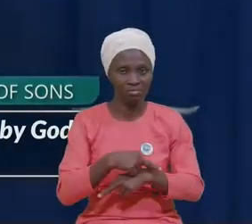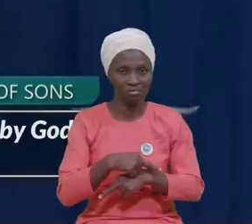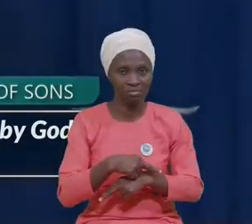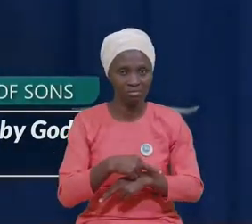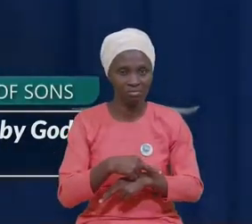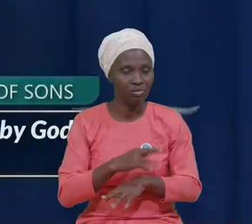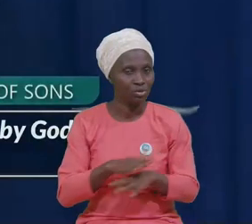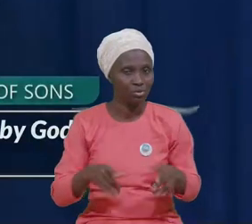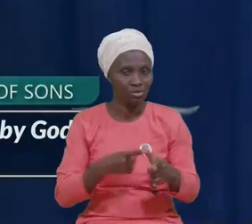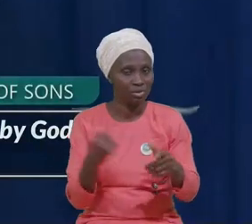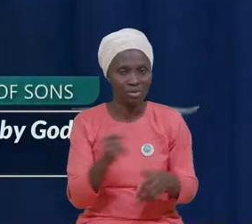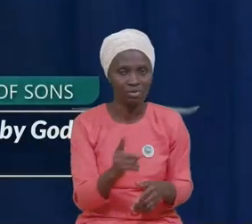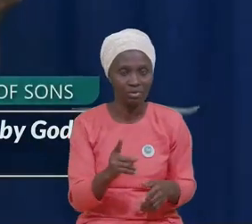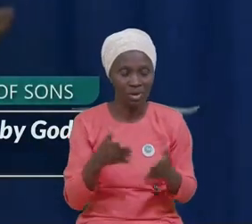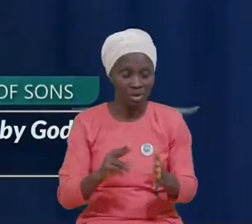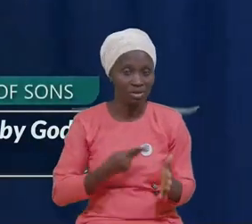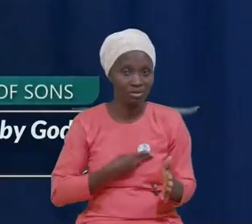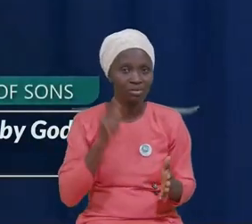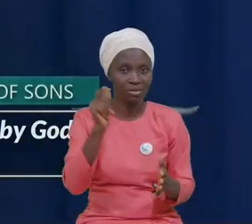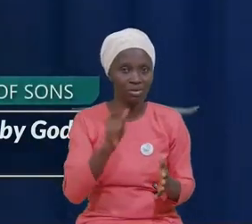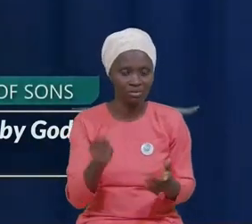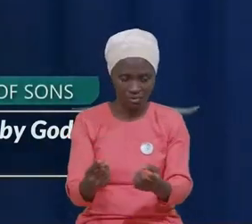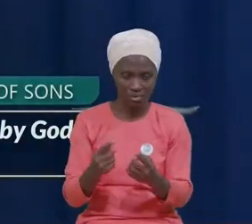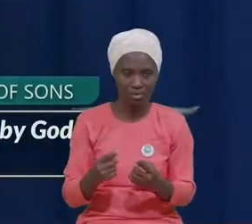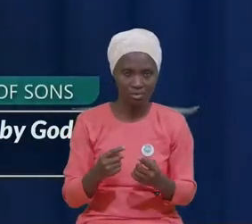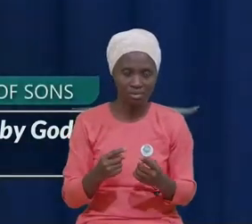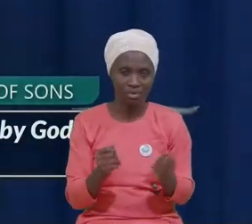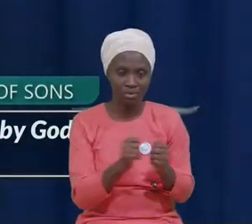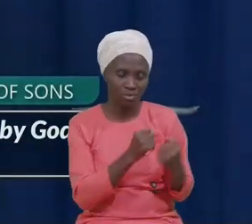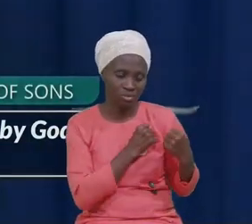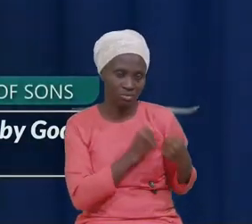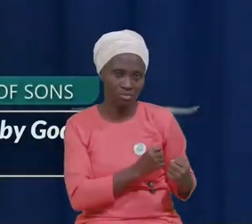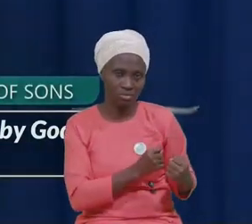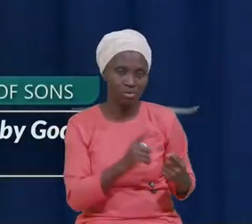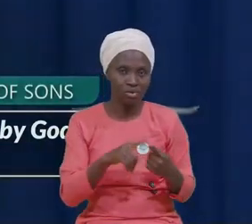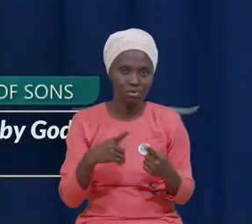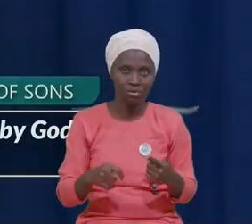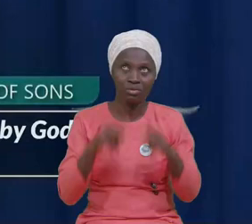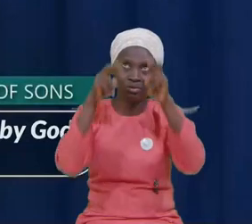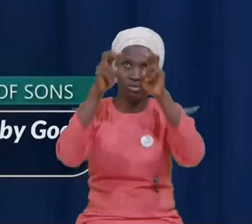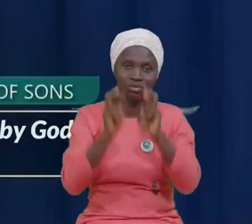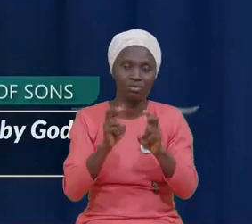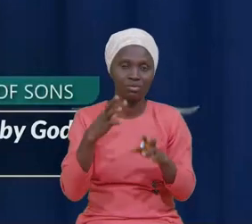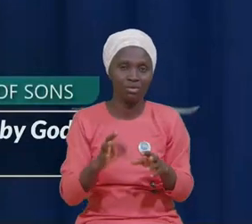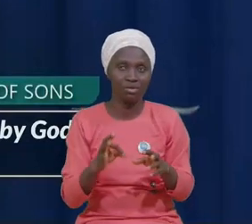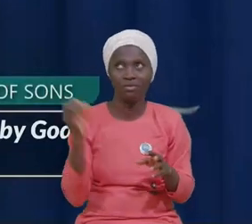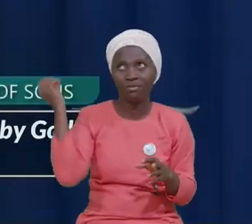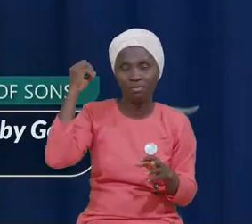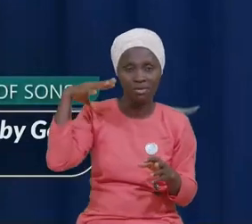ne va nulle part. Approchons-nous donc avec assurance au trône de